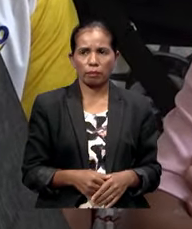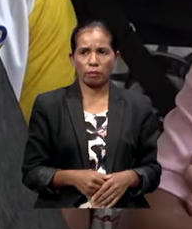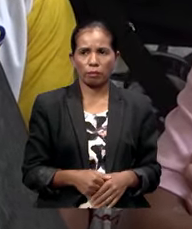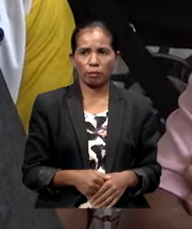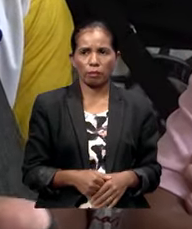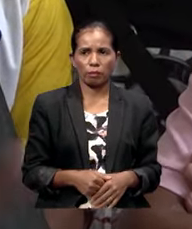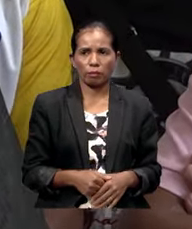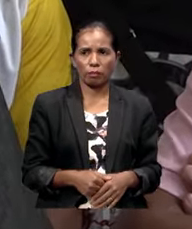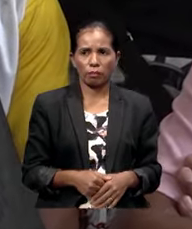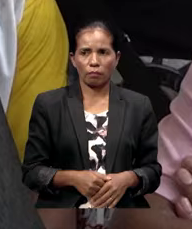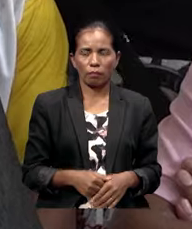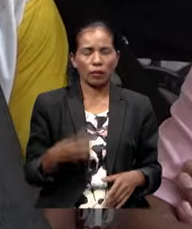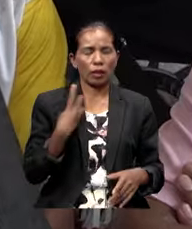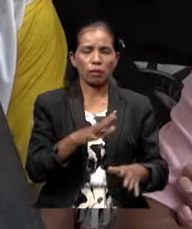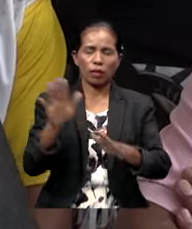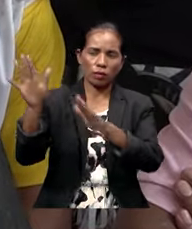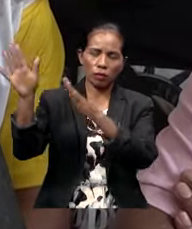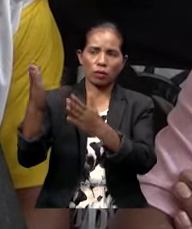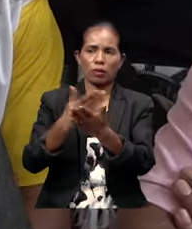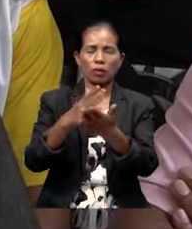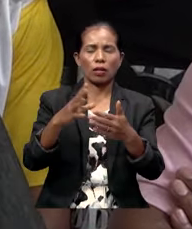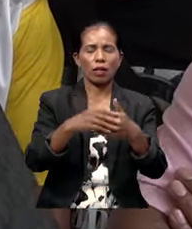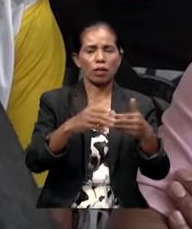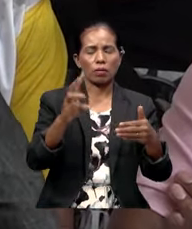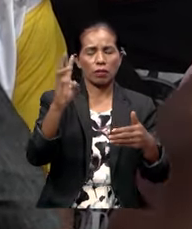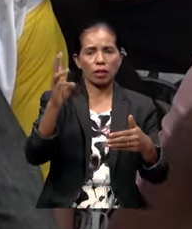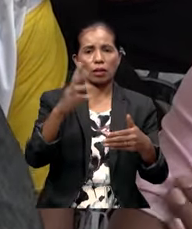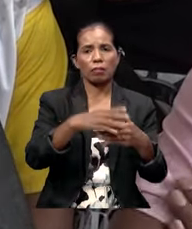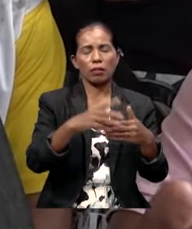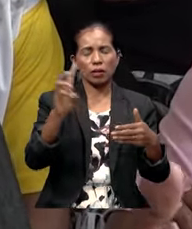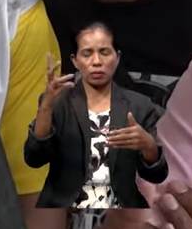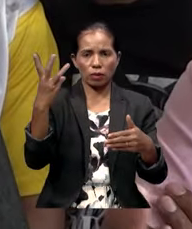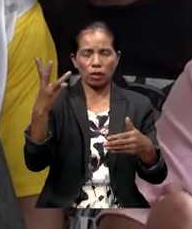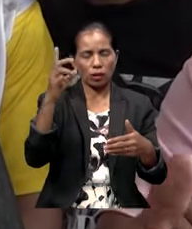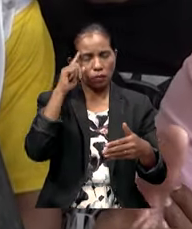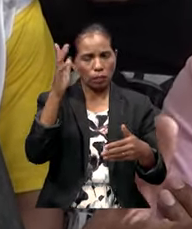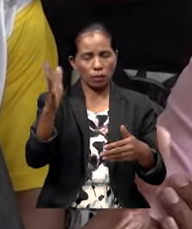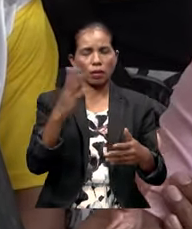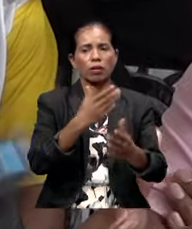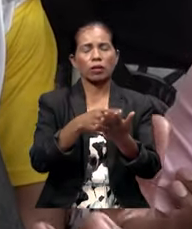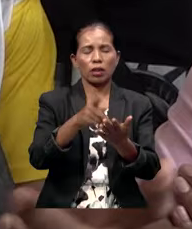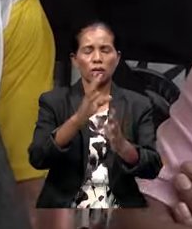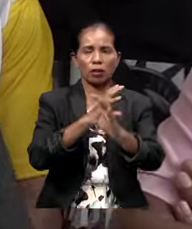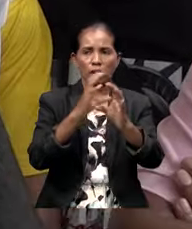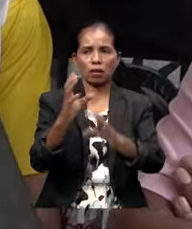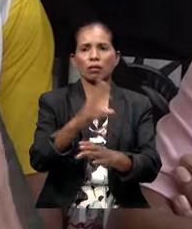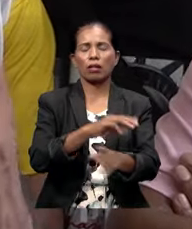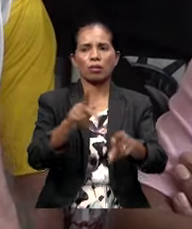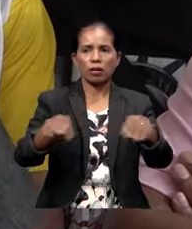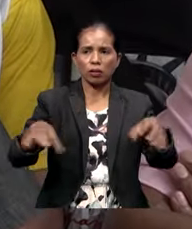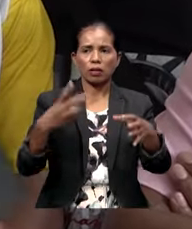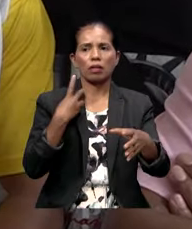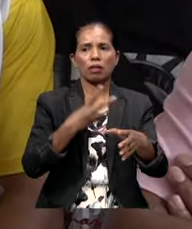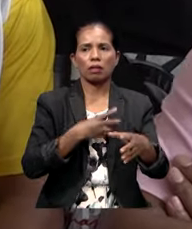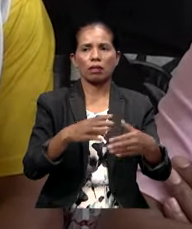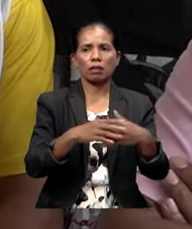Ya sekar ya ami ya foho. Se sosa ti $16.50, otomatikmente ami konta pa kareta, ami konta pa kondotor na MLB servisu, ami teni pan